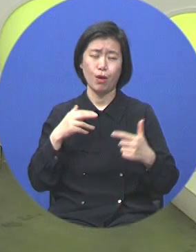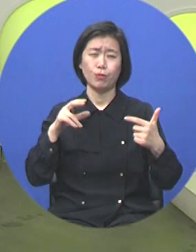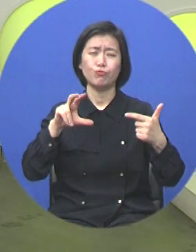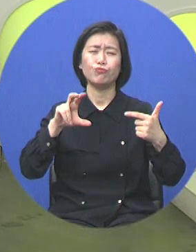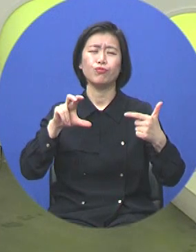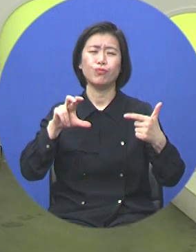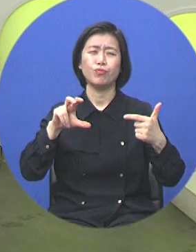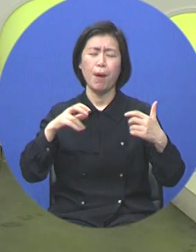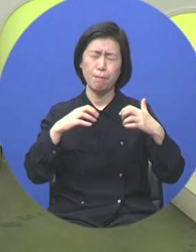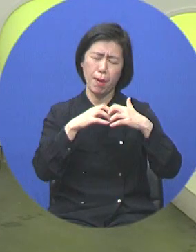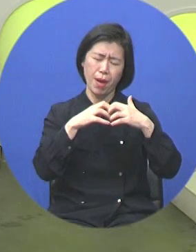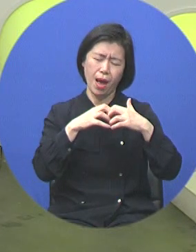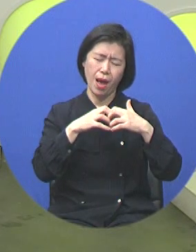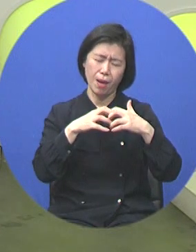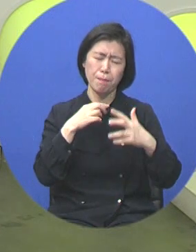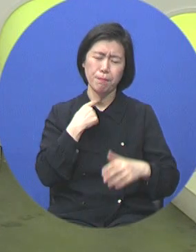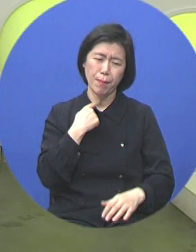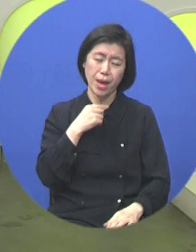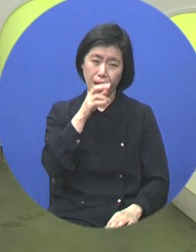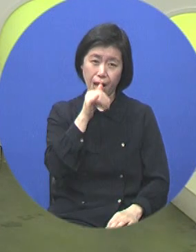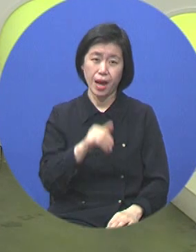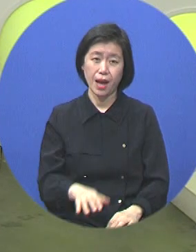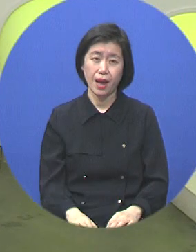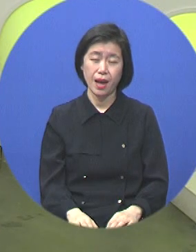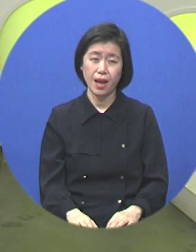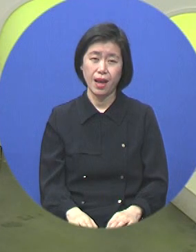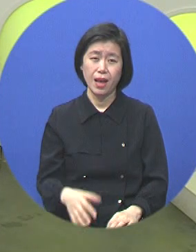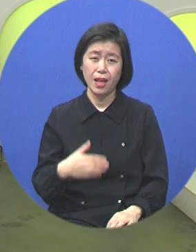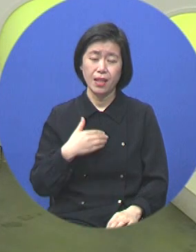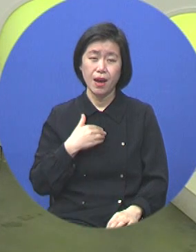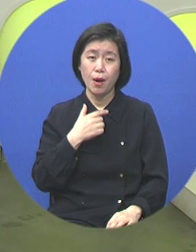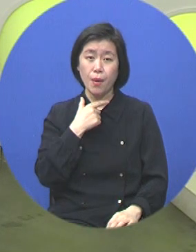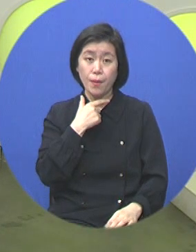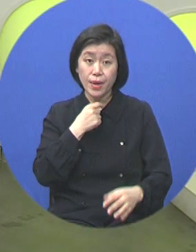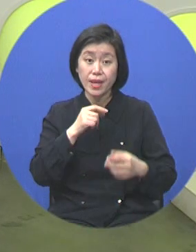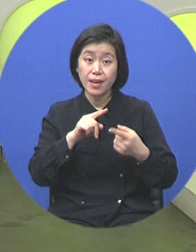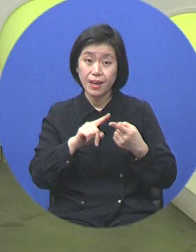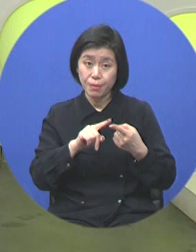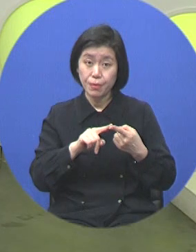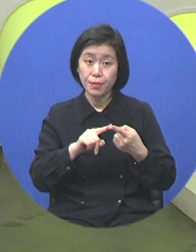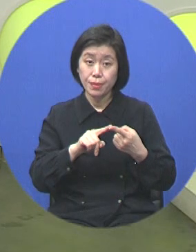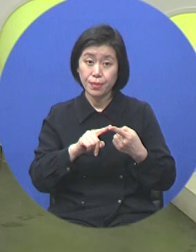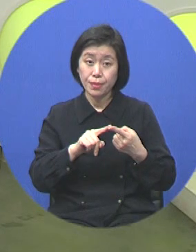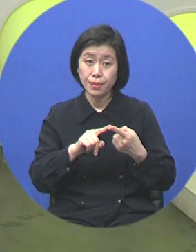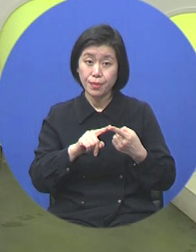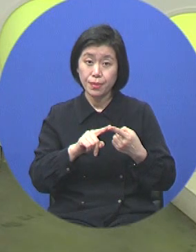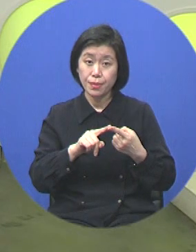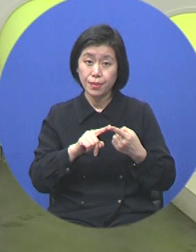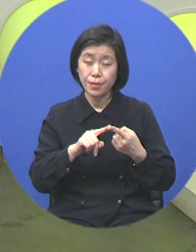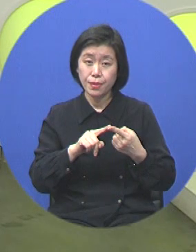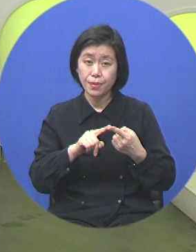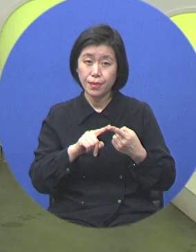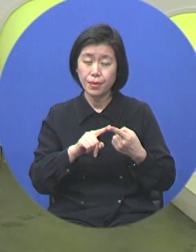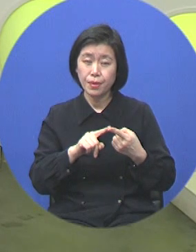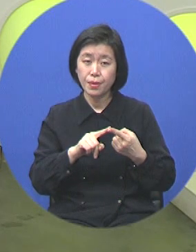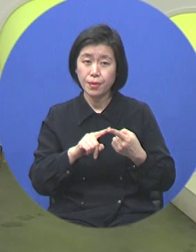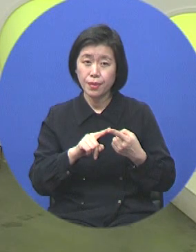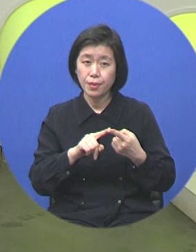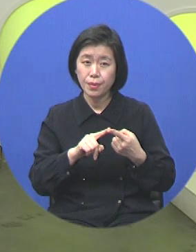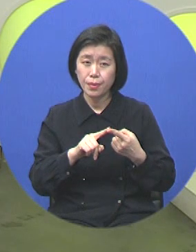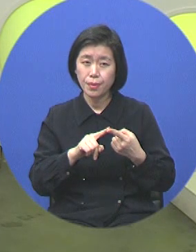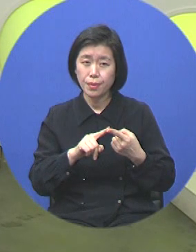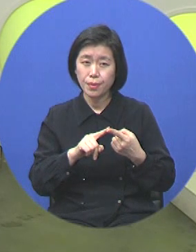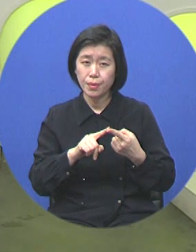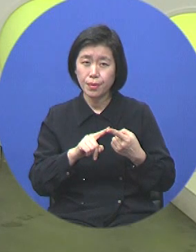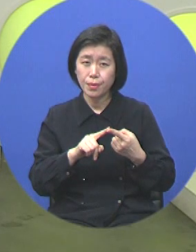그러니까. 예, 6.25 다 적어서 참 내 마음대로 할 것 같으면 그 이 저 매초라는 게 거기 있어서 그렇지 해방가를